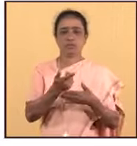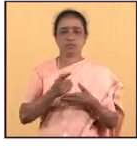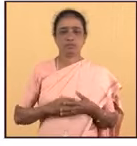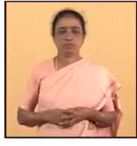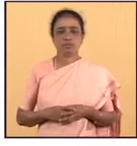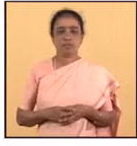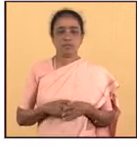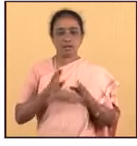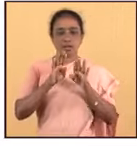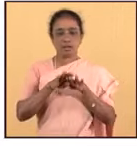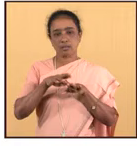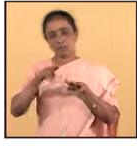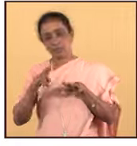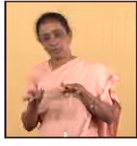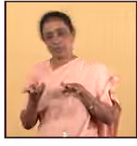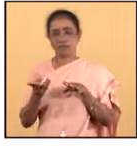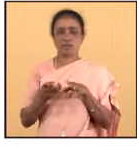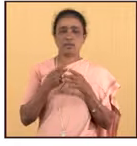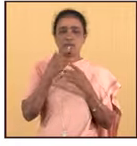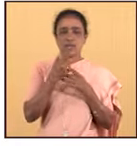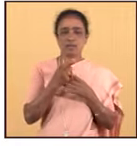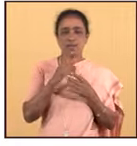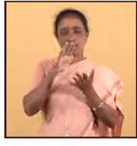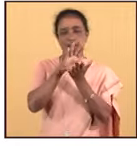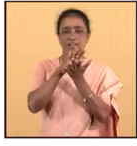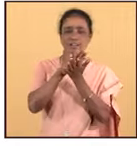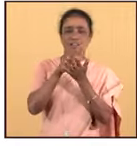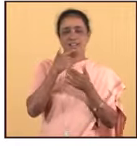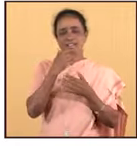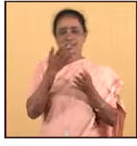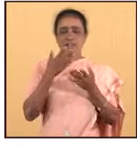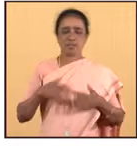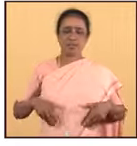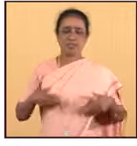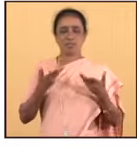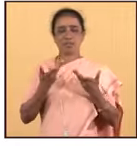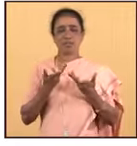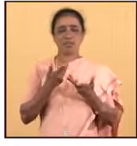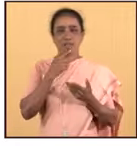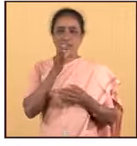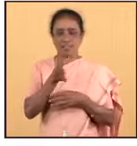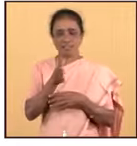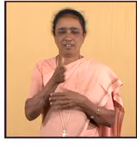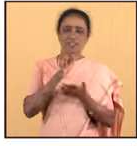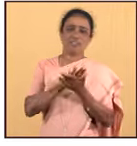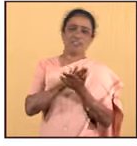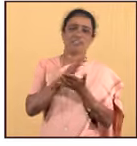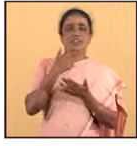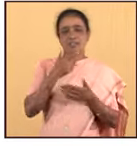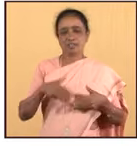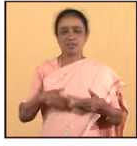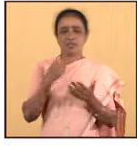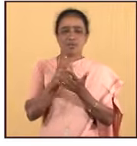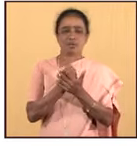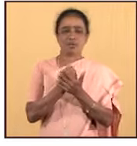குறிப்பிட்டுள்ளது. அடுத்து பிறரை பாராட்டப்படுதல் வேண்டும். எப்படி ஒருவர் நல்ல செயல் செஞ்சால் அவர் என்ன செய்யணும்,